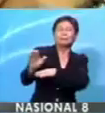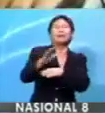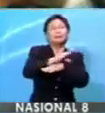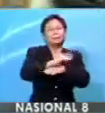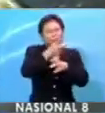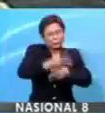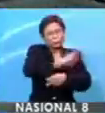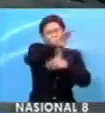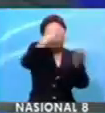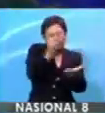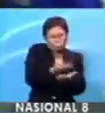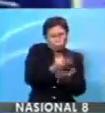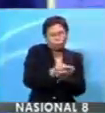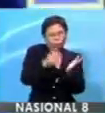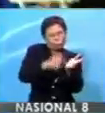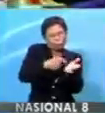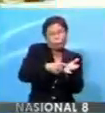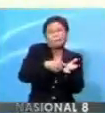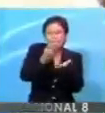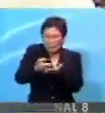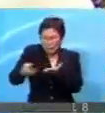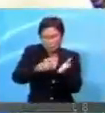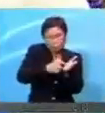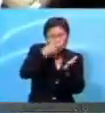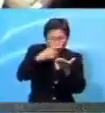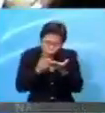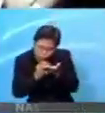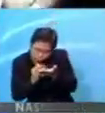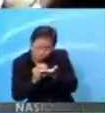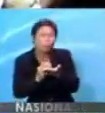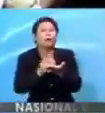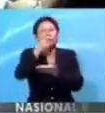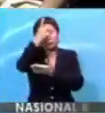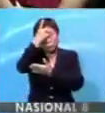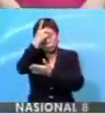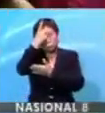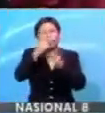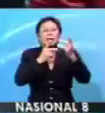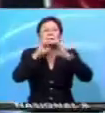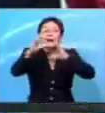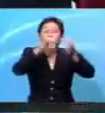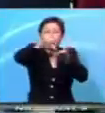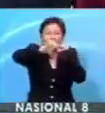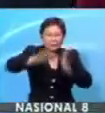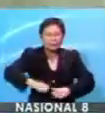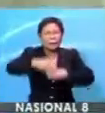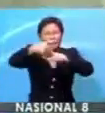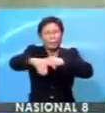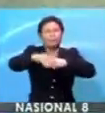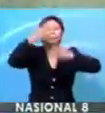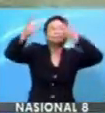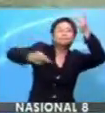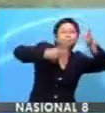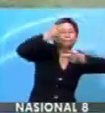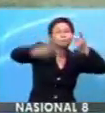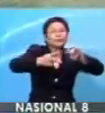menyimpan segala bukti seperti resip pembelian untuk rujukan Datuk Seri Hanan Malik bercakap kepada media selepas melakukan